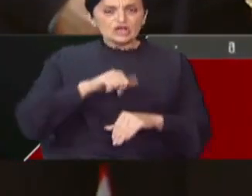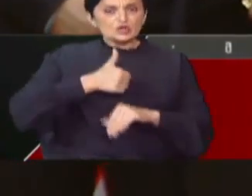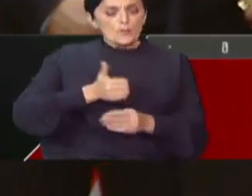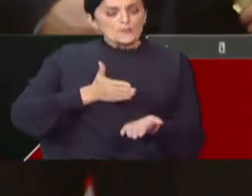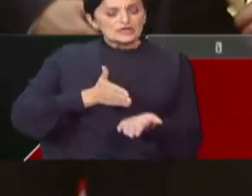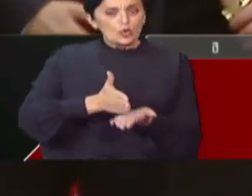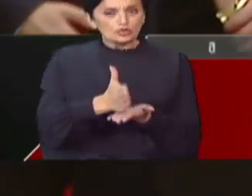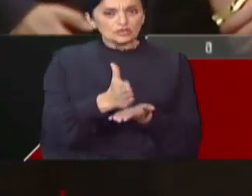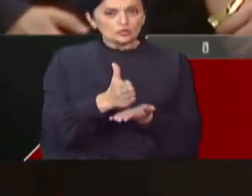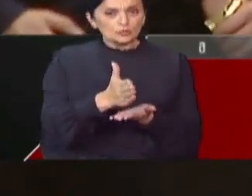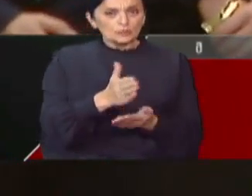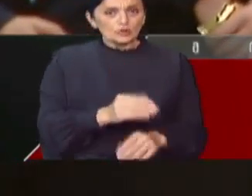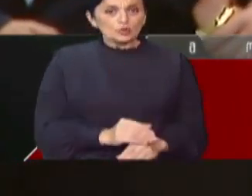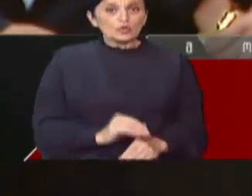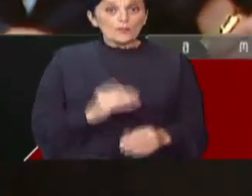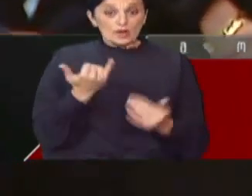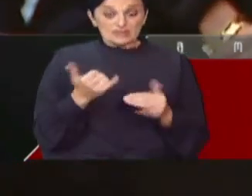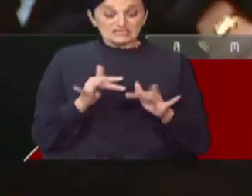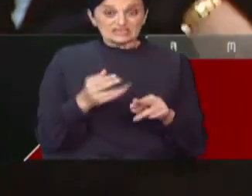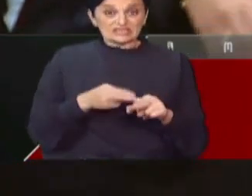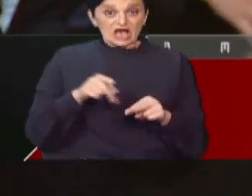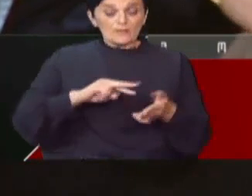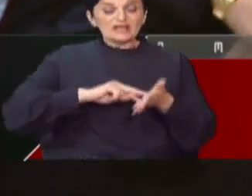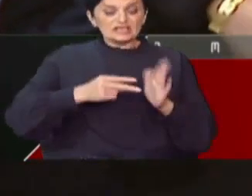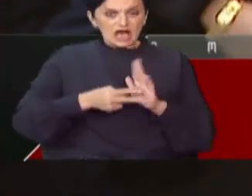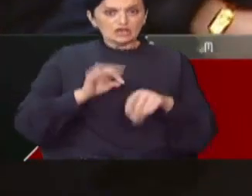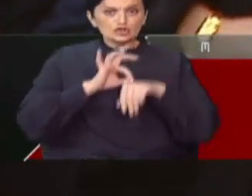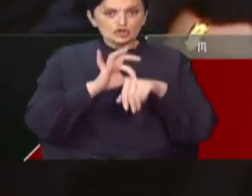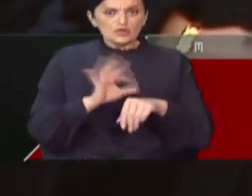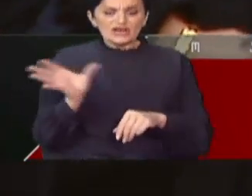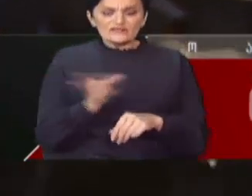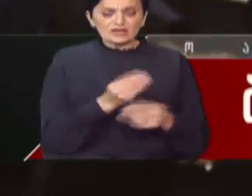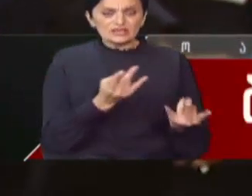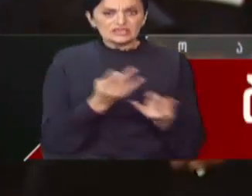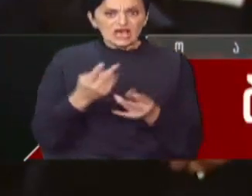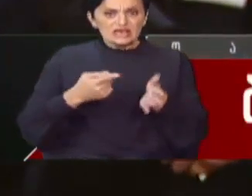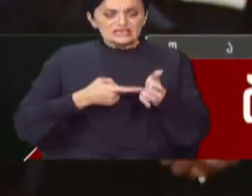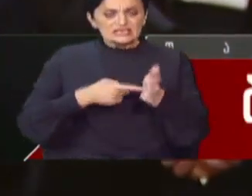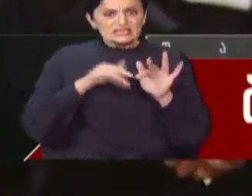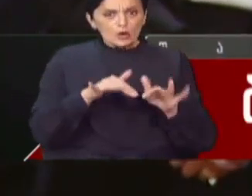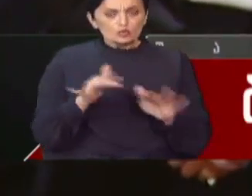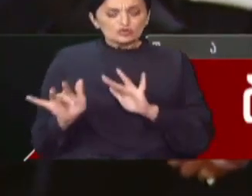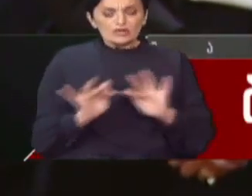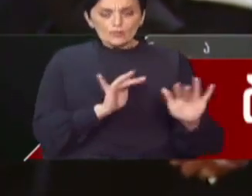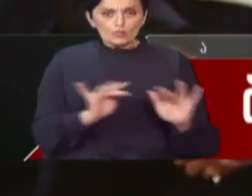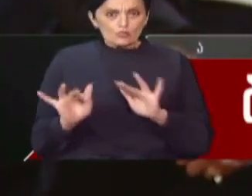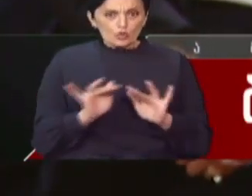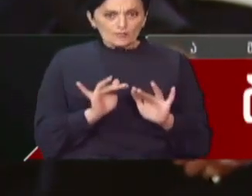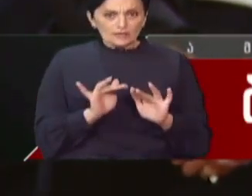პრიორიტეტულ მიმართულებას. მოცემულ საქმეზე დაიგეგმა და ჩატარდა ყველა საჭირო საგამოძიებო თუ საპროცესო